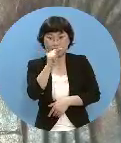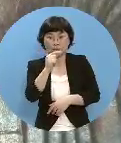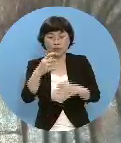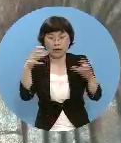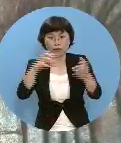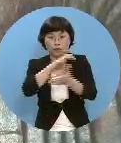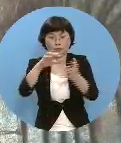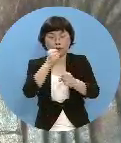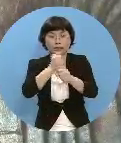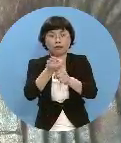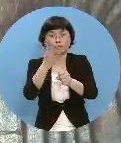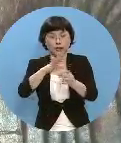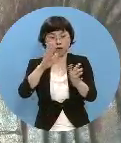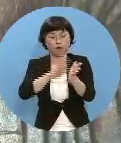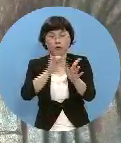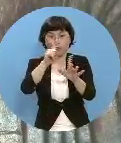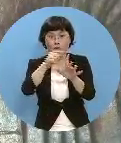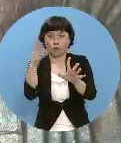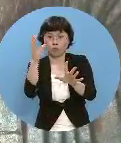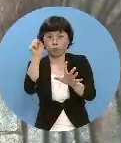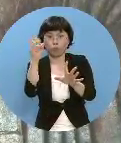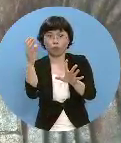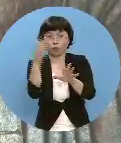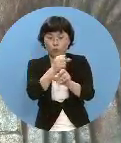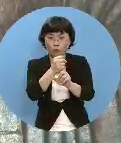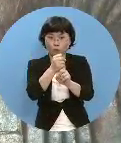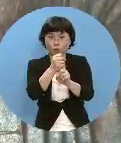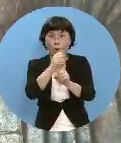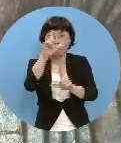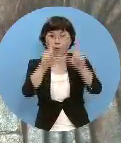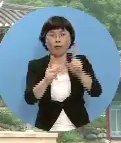검지손가락을 오른손으로 잡고 있는 형상이 특이합니다.